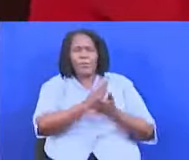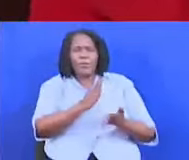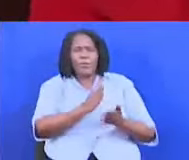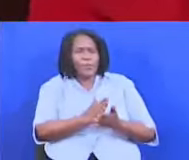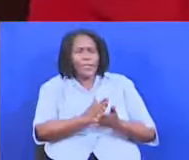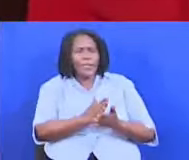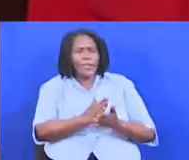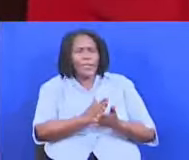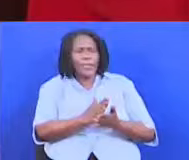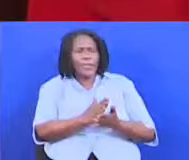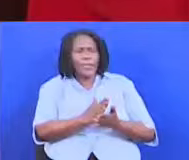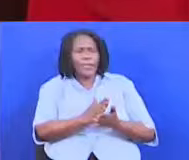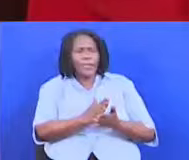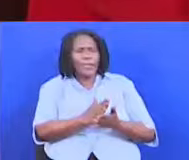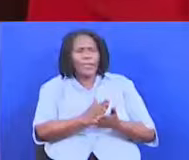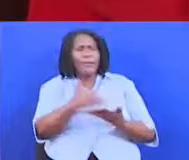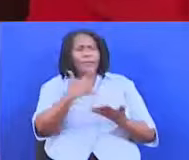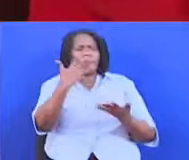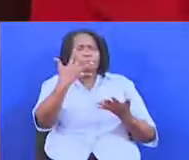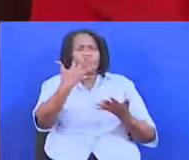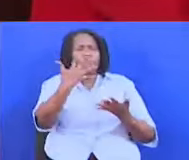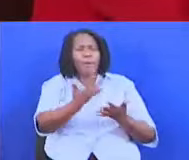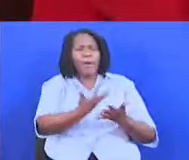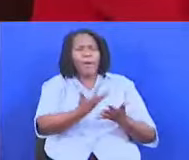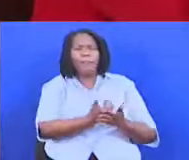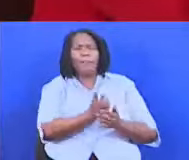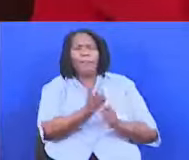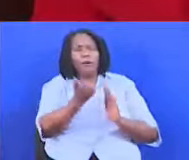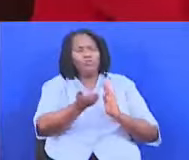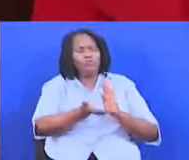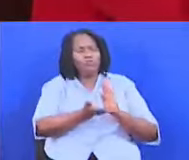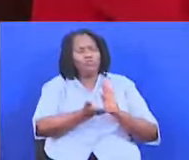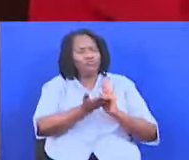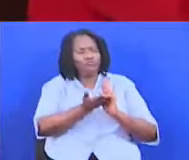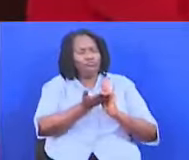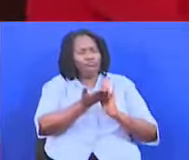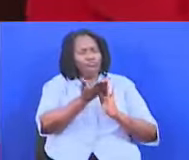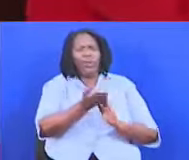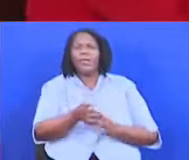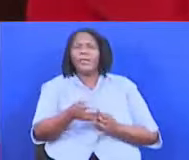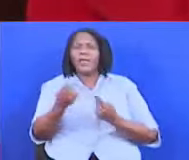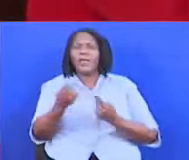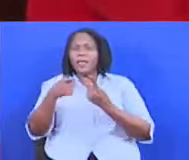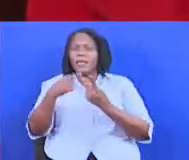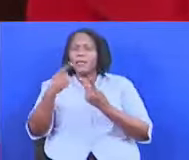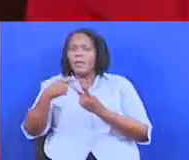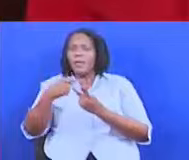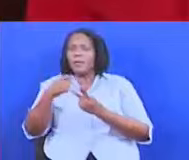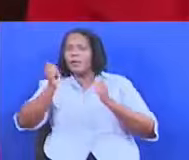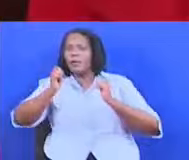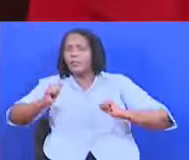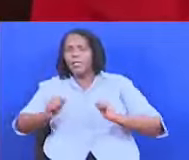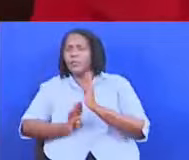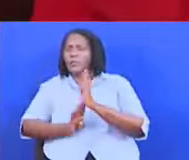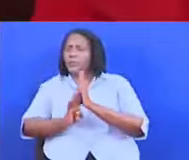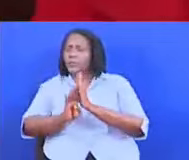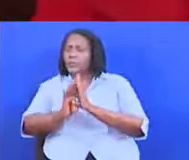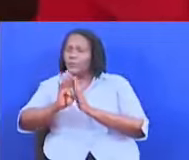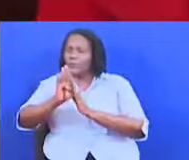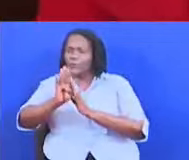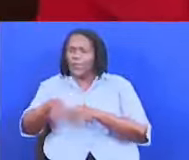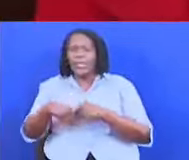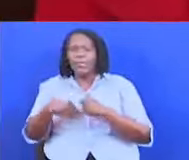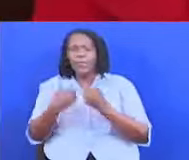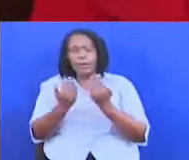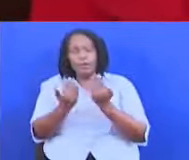kuongeza mapato kwa kiasi kikubwa, lakini kuongeza na watalii kwa kiasi kikubwa. Niombe sana katika